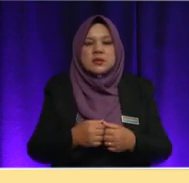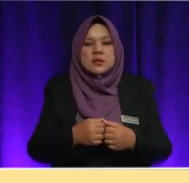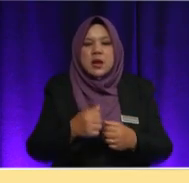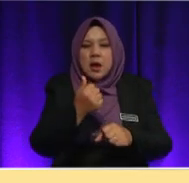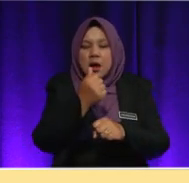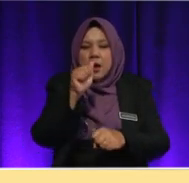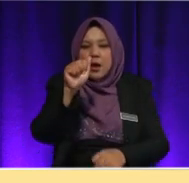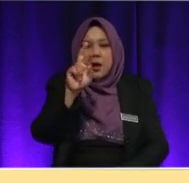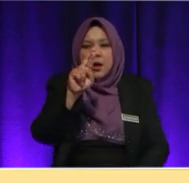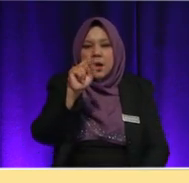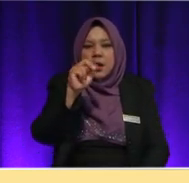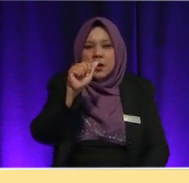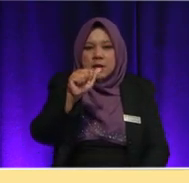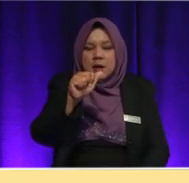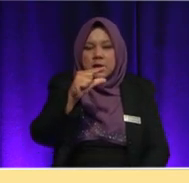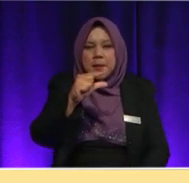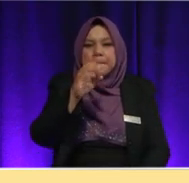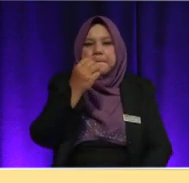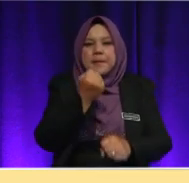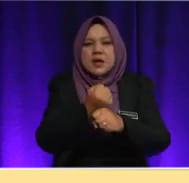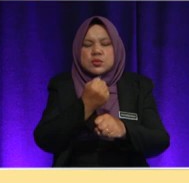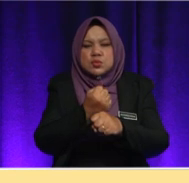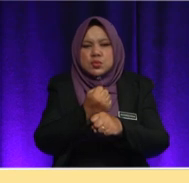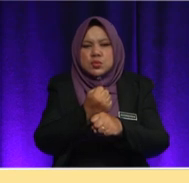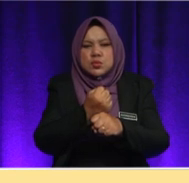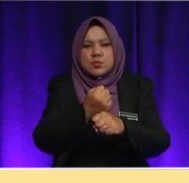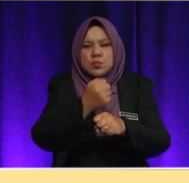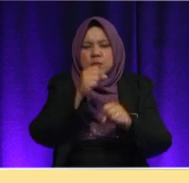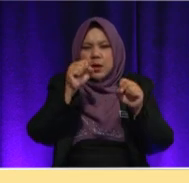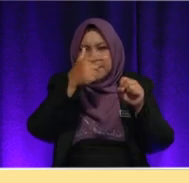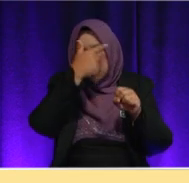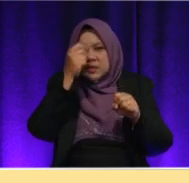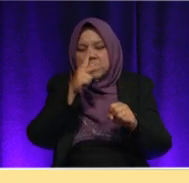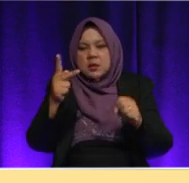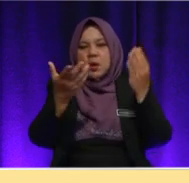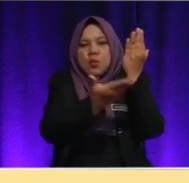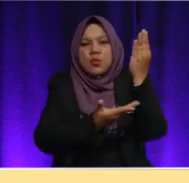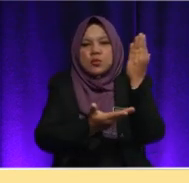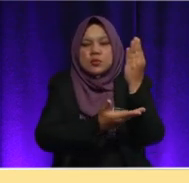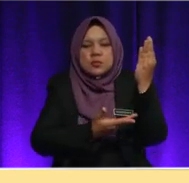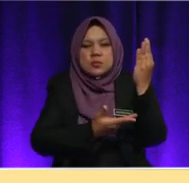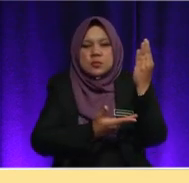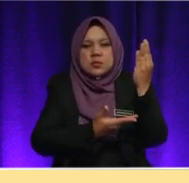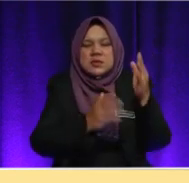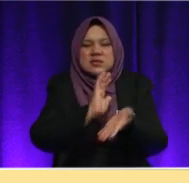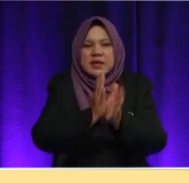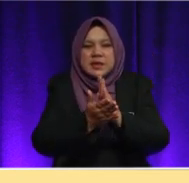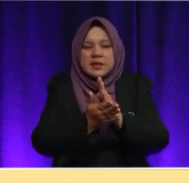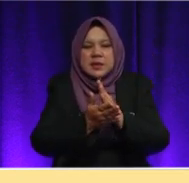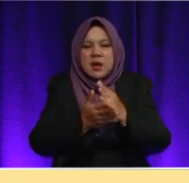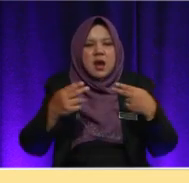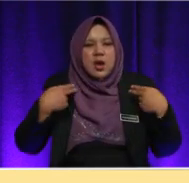melibatkan penebangan hutan yang menjadi habitat tumbuh-tumbuhan menjadi dan hidup manusia hilang Umar namanya hmm betul